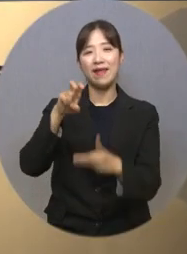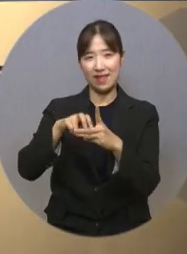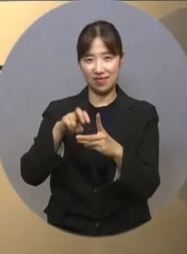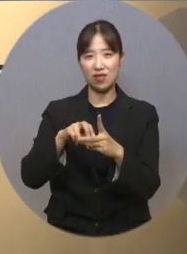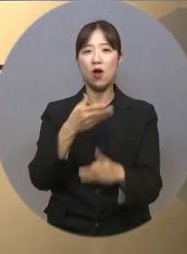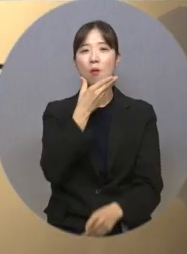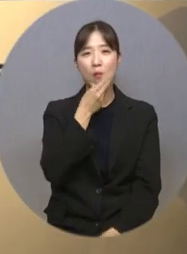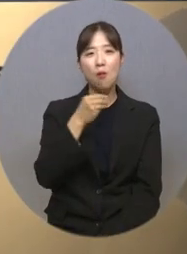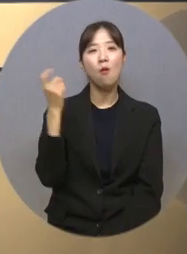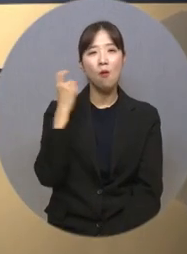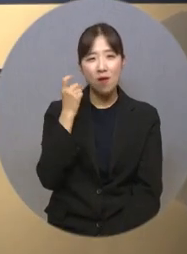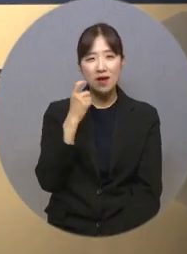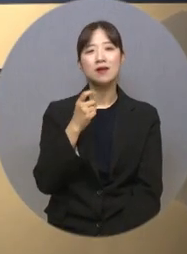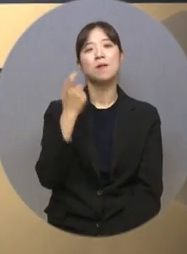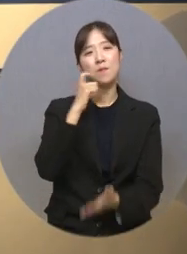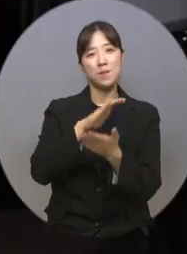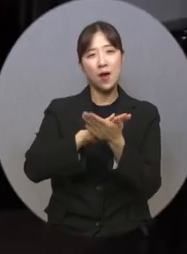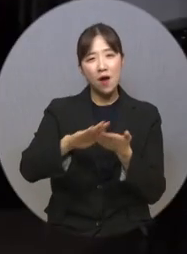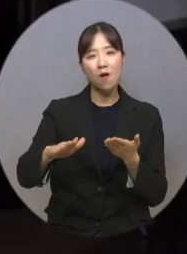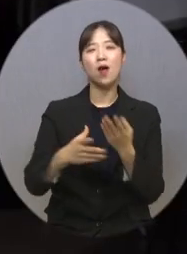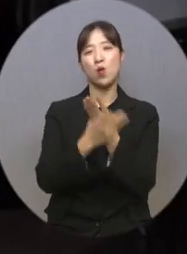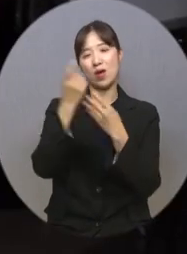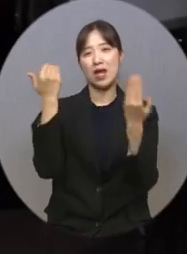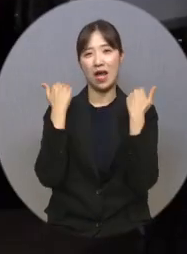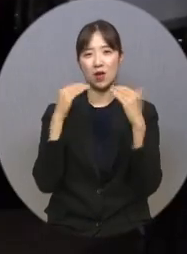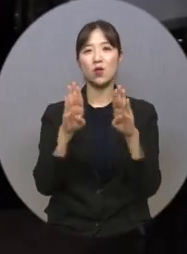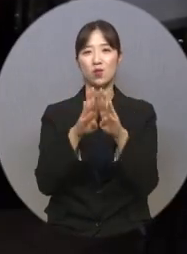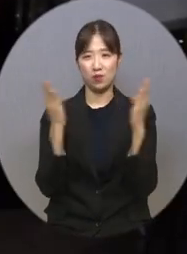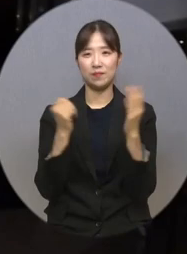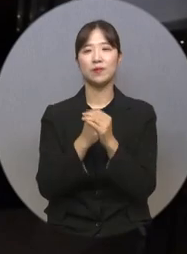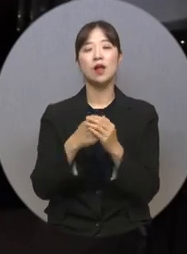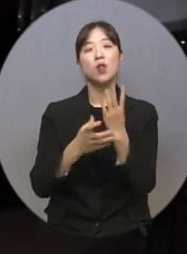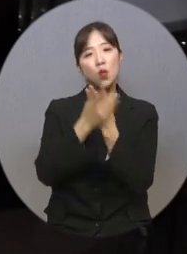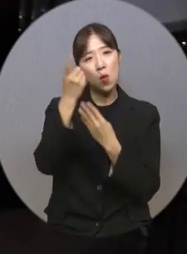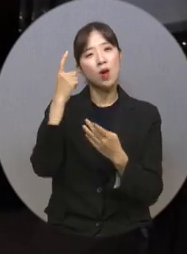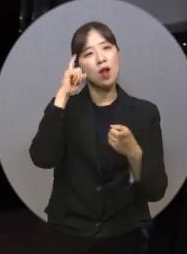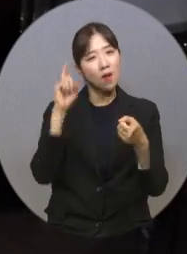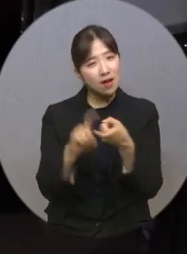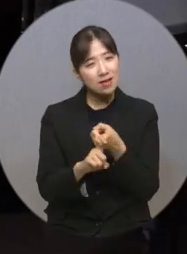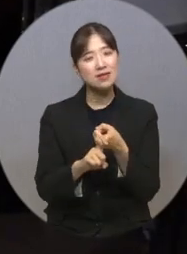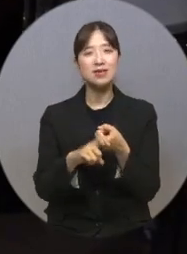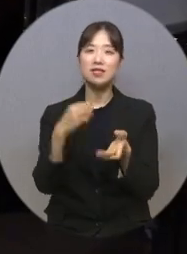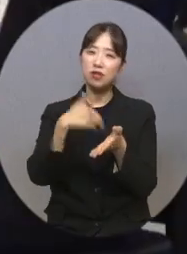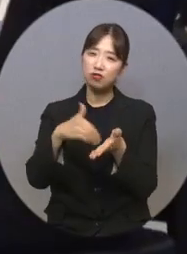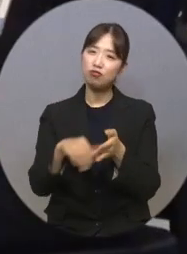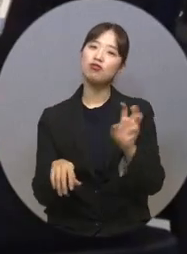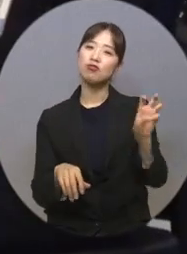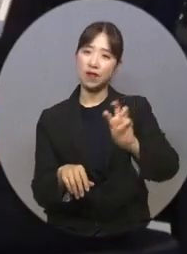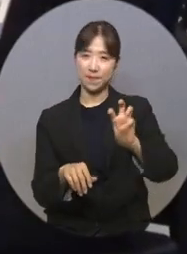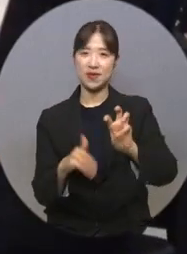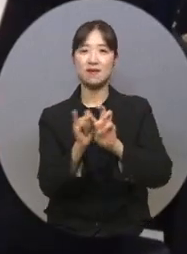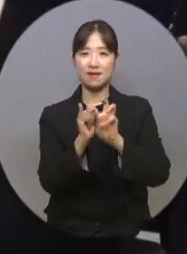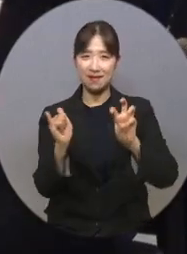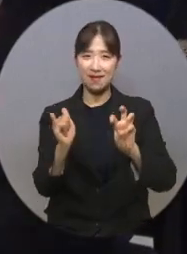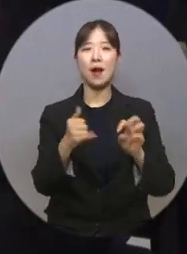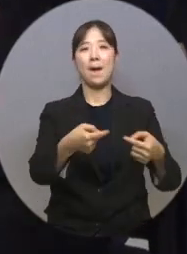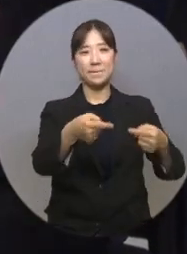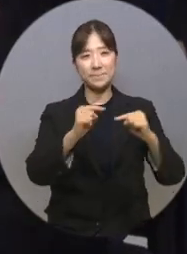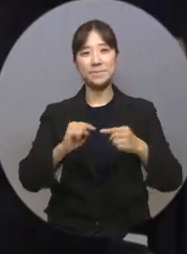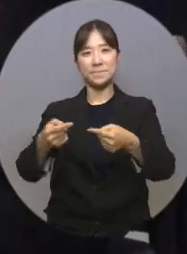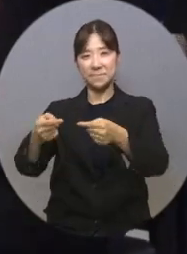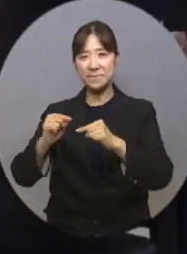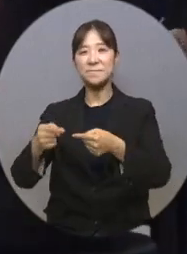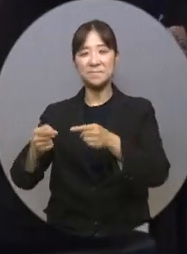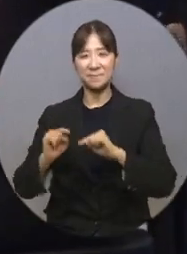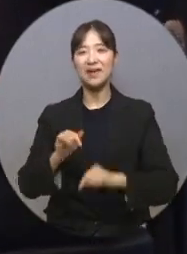평화, 통일학교가 문을 열었습니다. 통일에 관심을 가진 각계각층 30여 명의 시민들이 통일학교